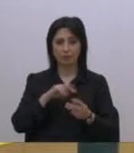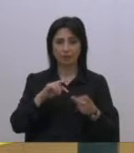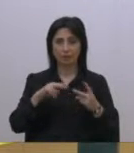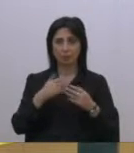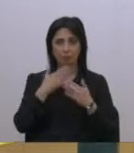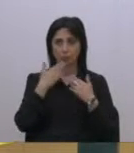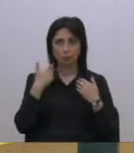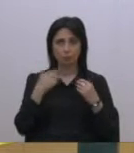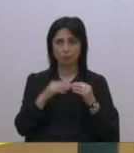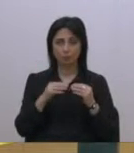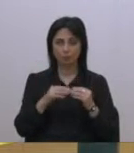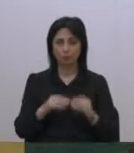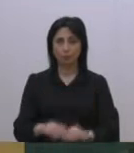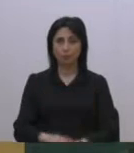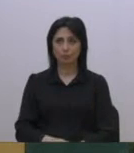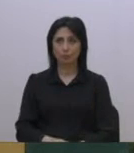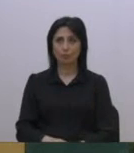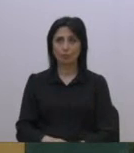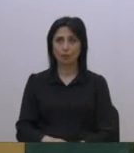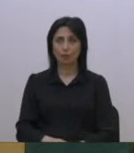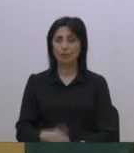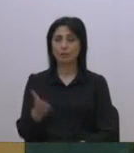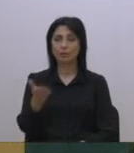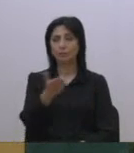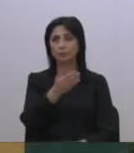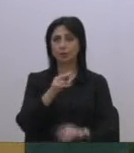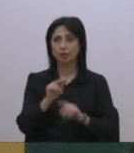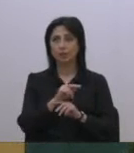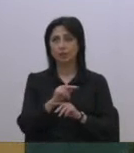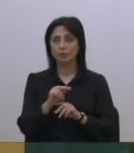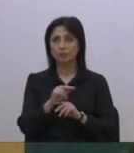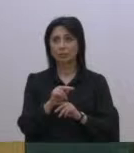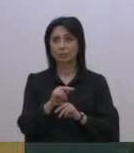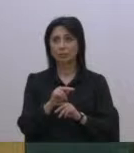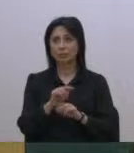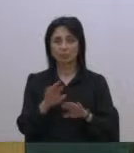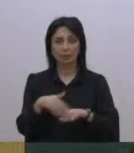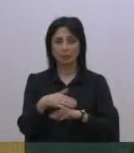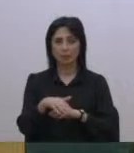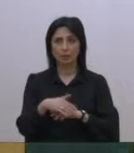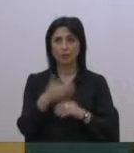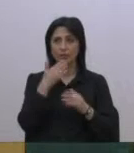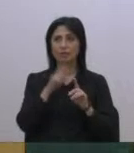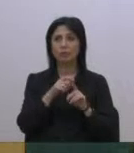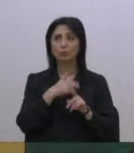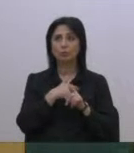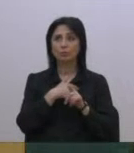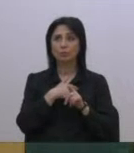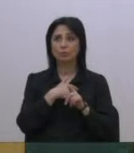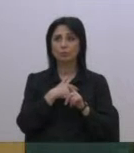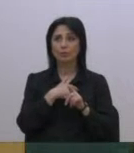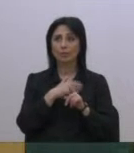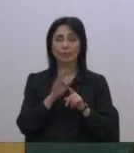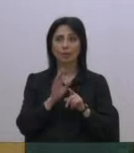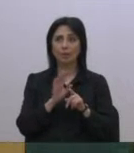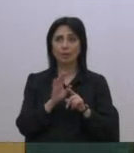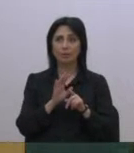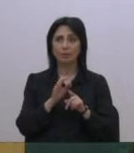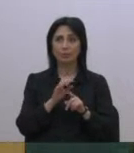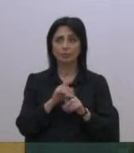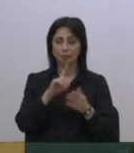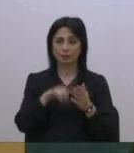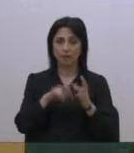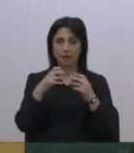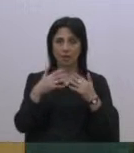არ განხორციელებულა. ანუ რედაქციული ხასიათის შენიშვნები დარბაზიდან არ არის, დასკვნით სიტყვა თქვთ, სუბსუბ. ალბათ